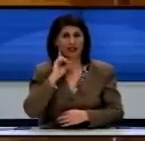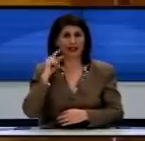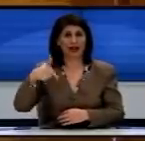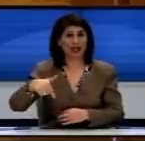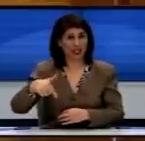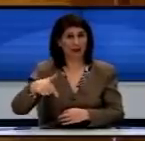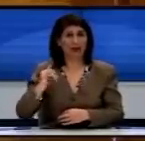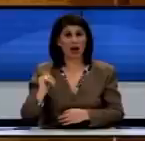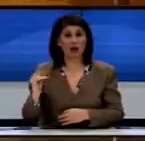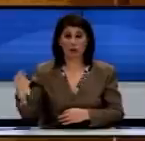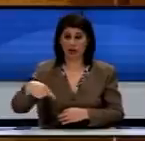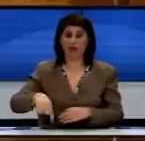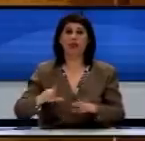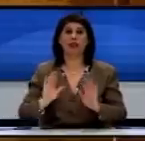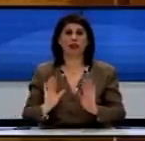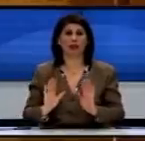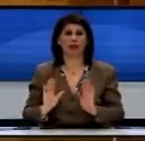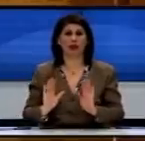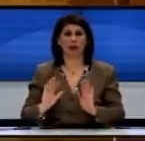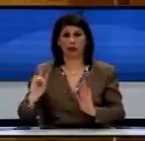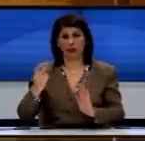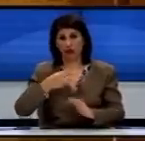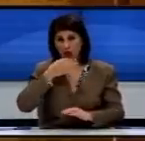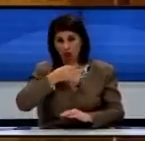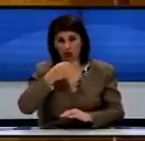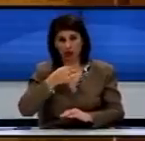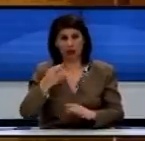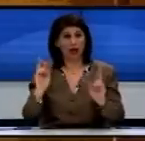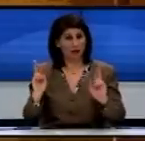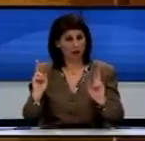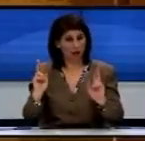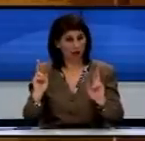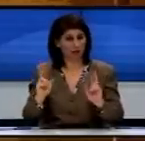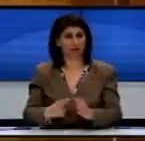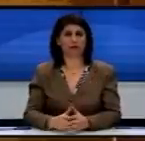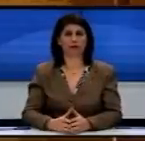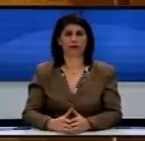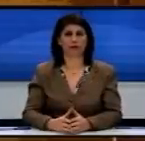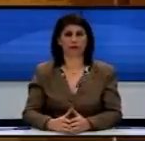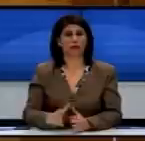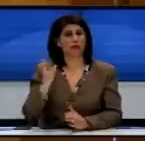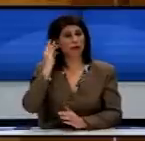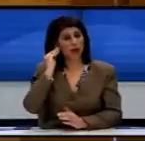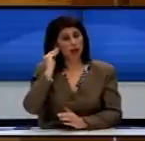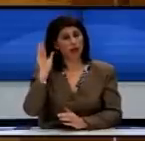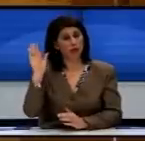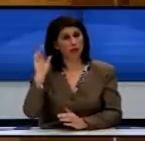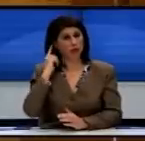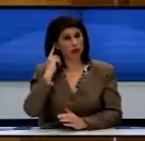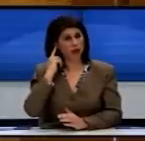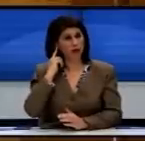Γεννηματά, ακόμα δεν είναι εδώ για τις δευτερολογίες. Ελπίζω τουλάχιστον να με ακούει από